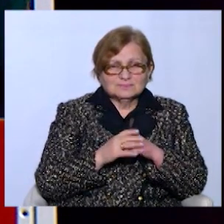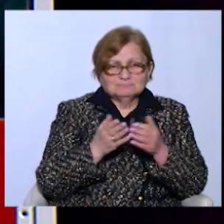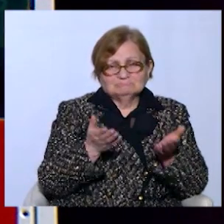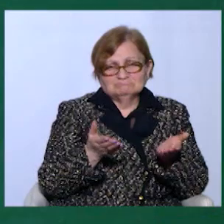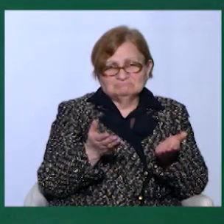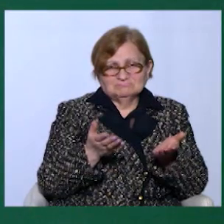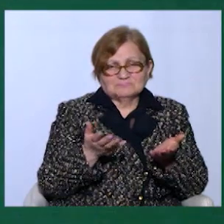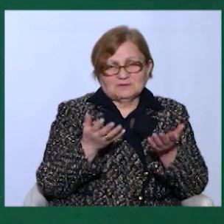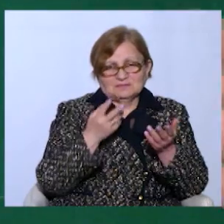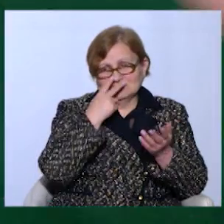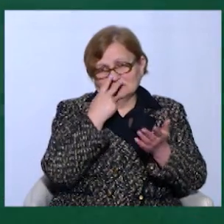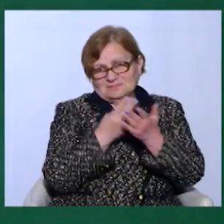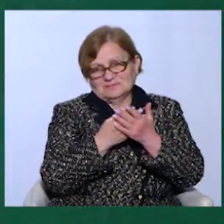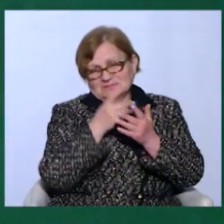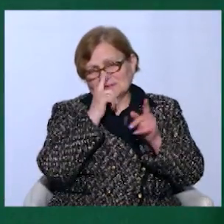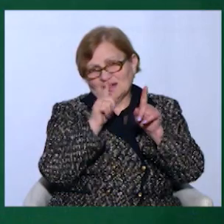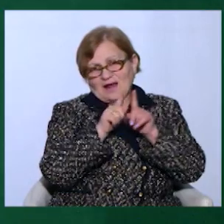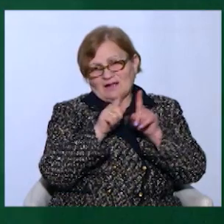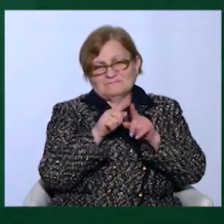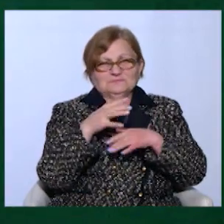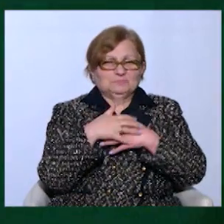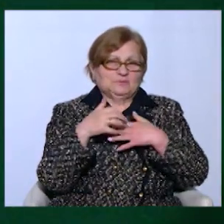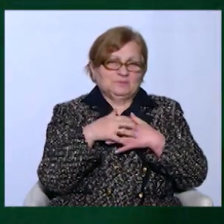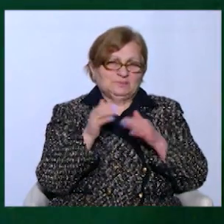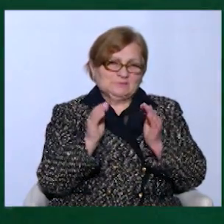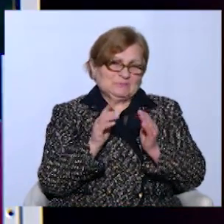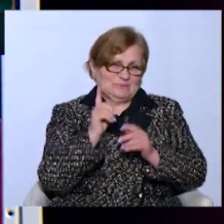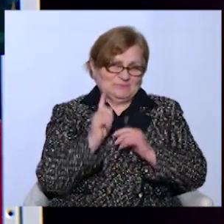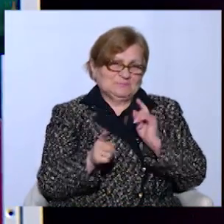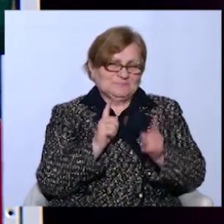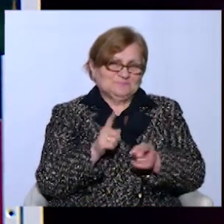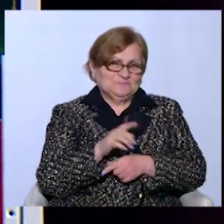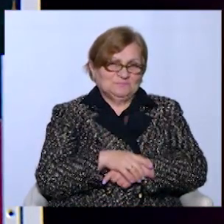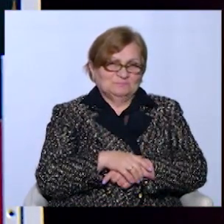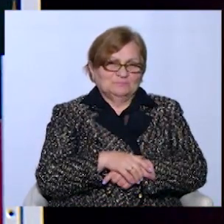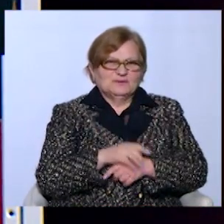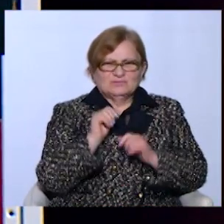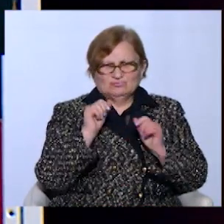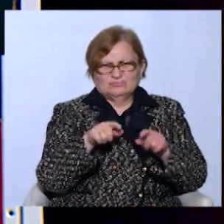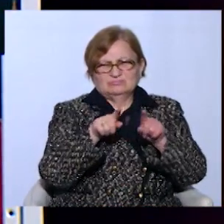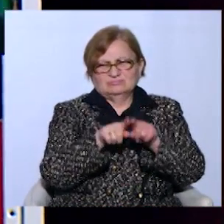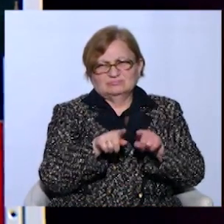ესეც კუდი. ნახეთ როგორი ფისო გამოგვივიდა. ასეთი ფისო შეიძლება